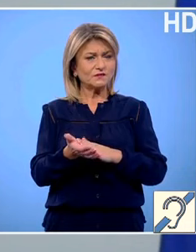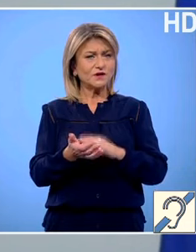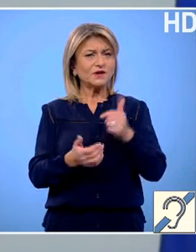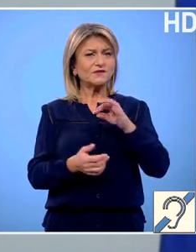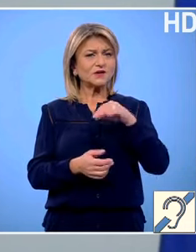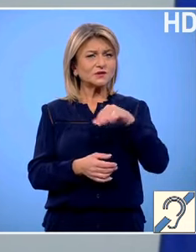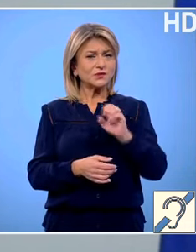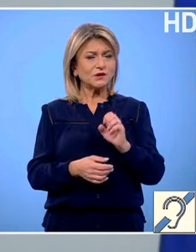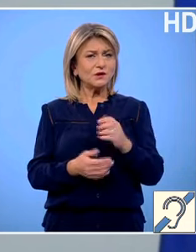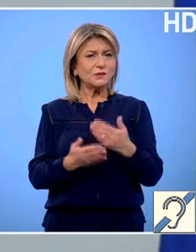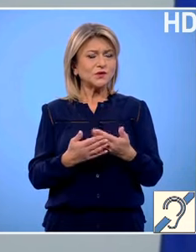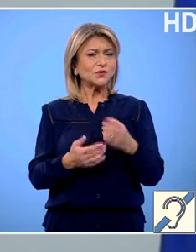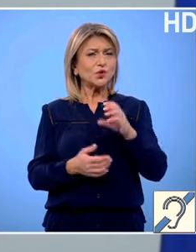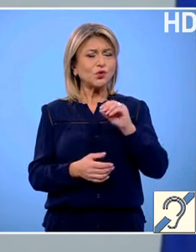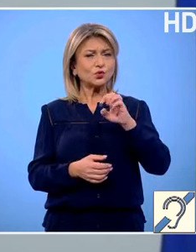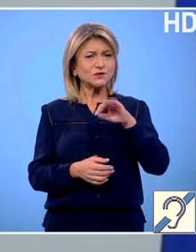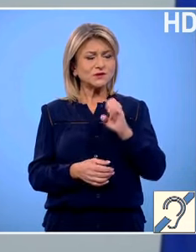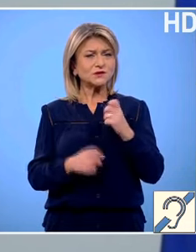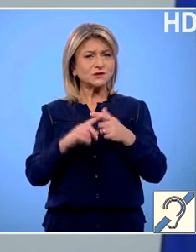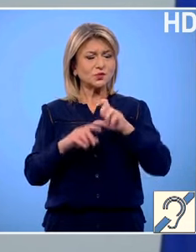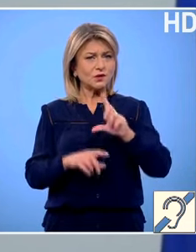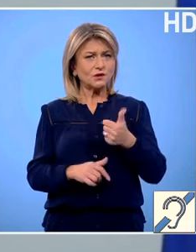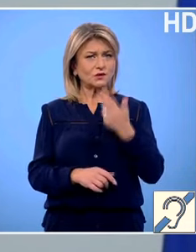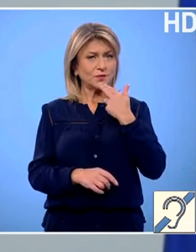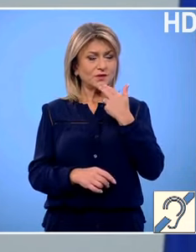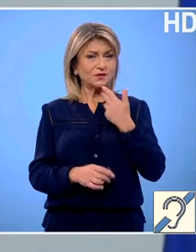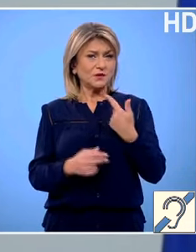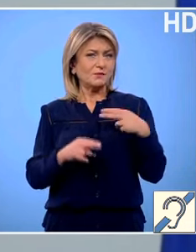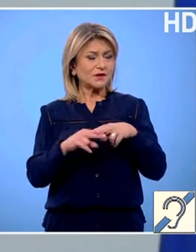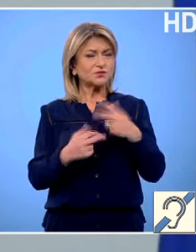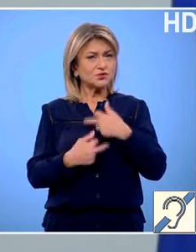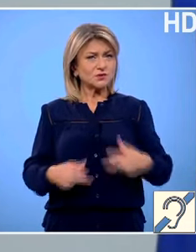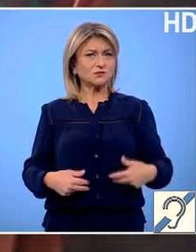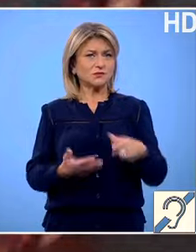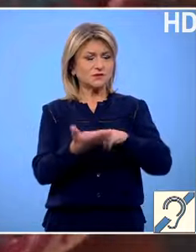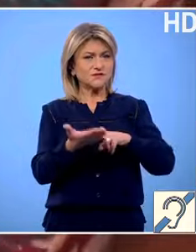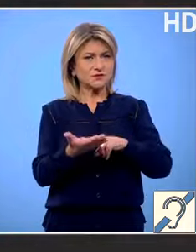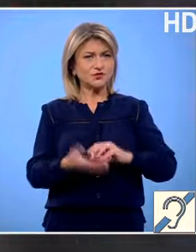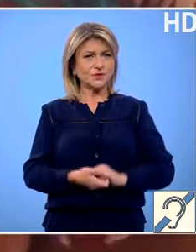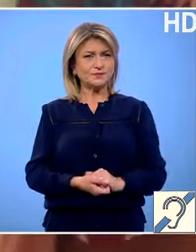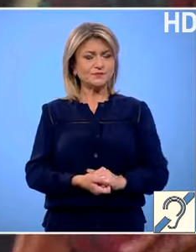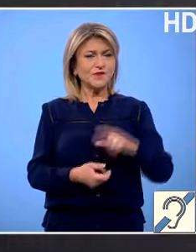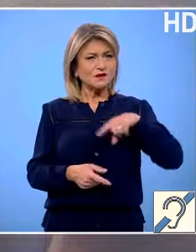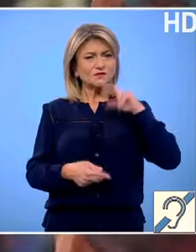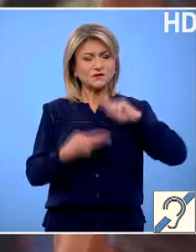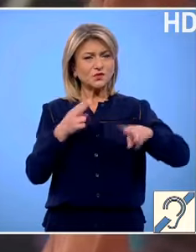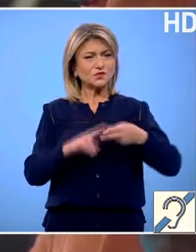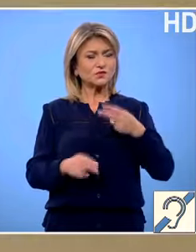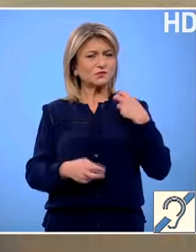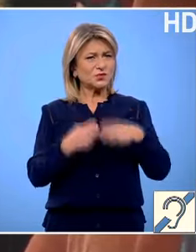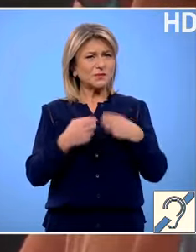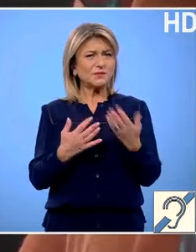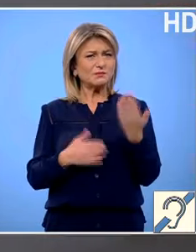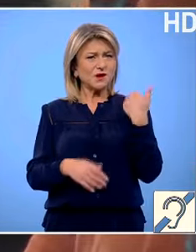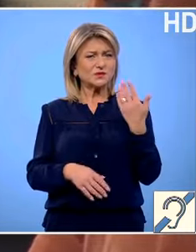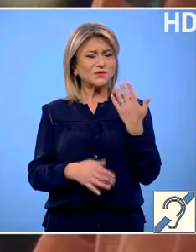infracțiunii de corpere sexuală a minorilor, sub supravegherea parchetului de pe lângă judecătoria Râmnicu Vâlcea. Elevul este cunoscut cu probleme. În urmă cu